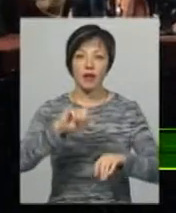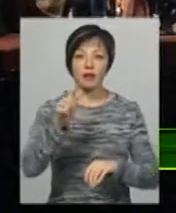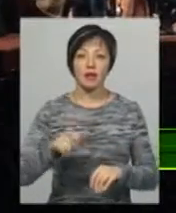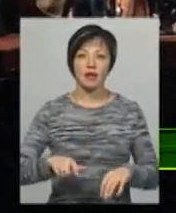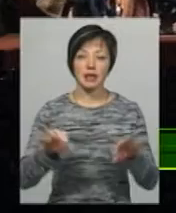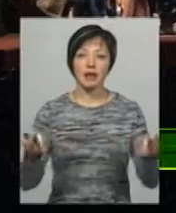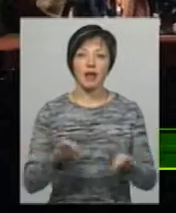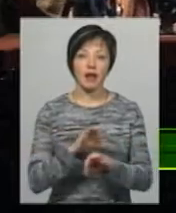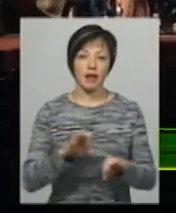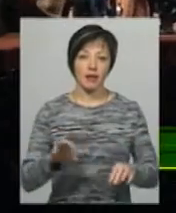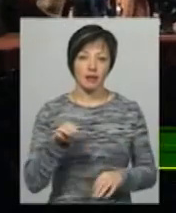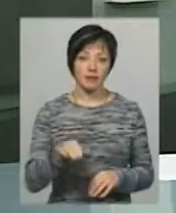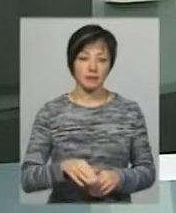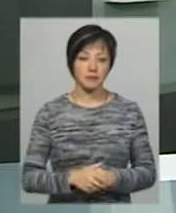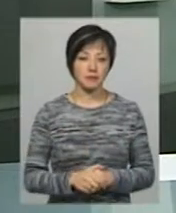Лоренцо Кастріота.